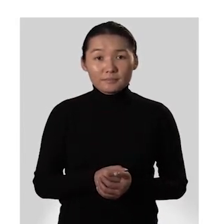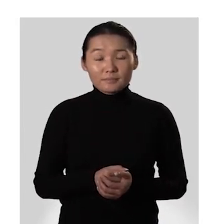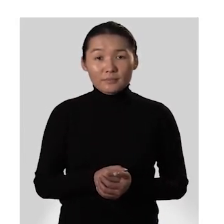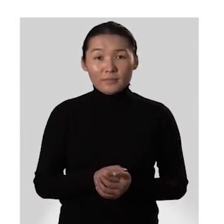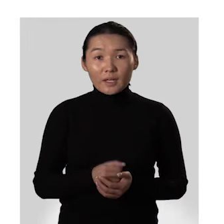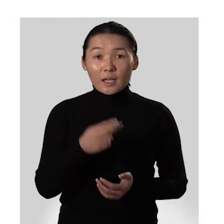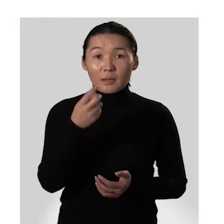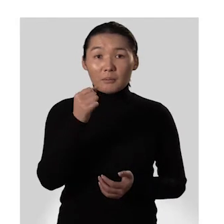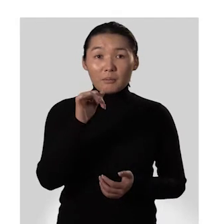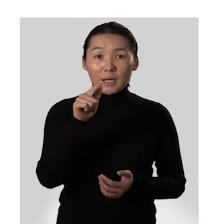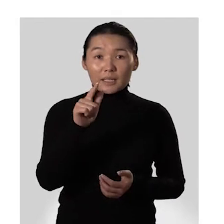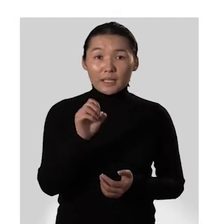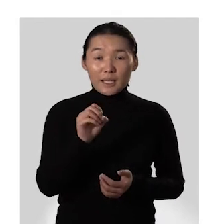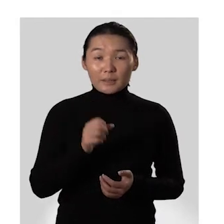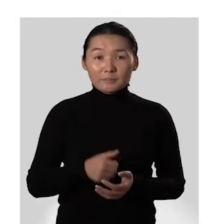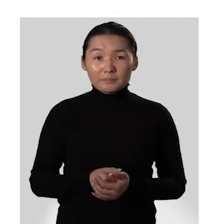Байге.